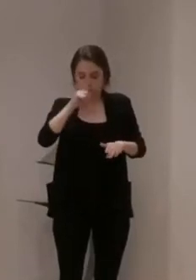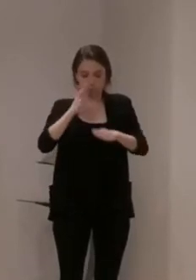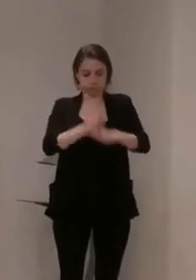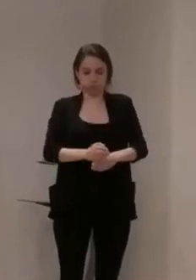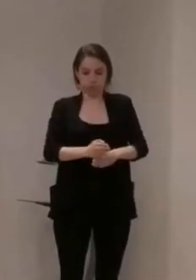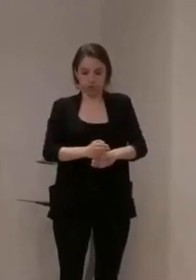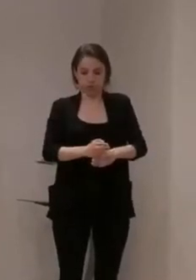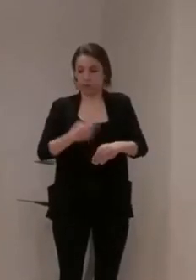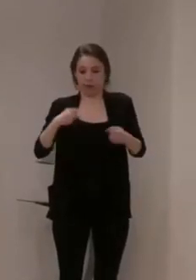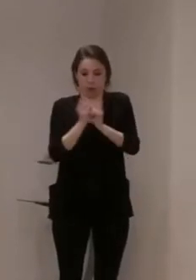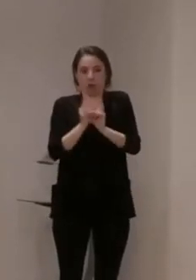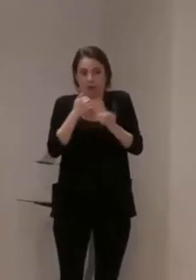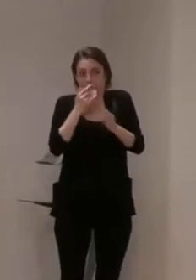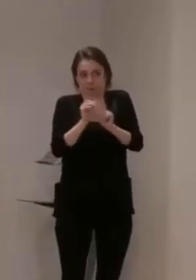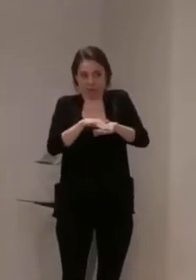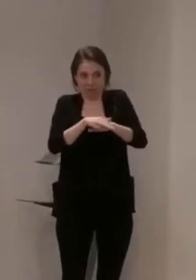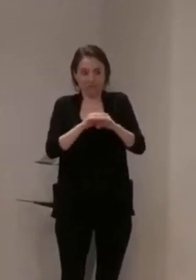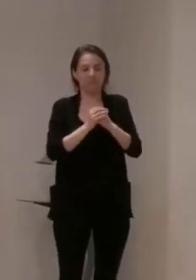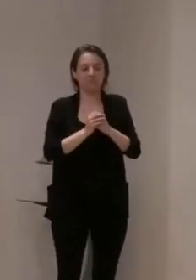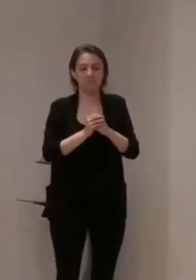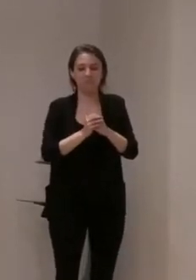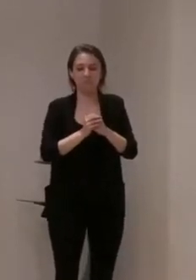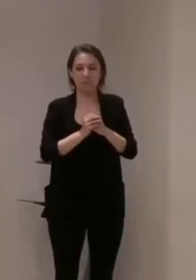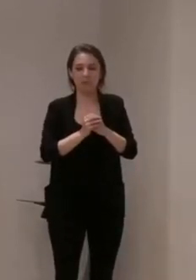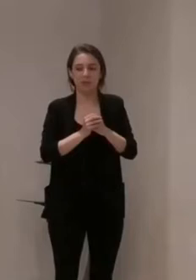parlat dos minuts, ja sé que vas dir que era curt, però